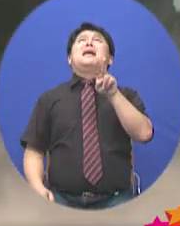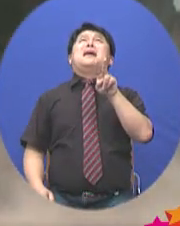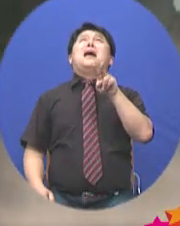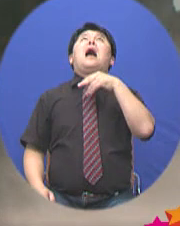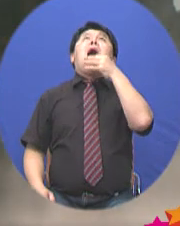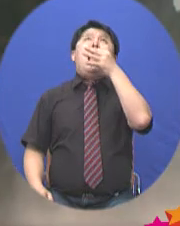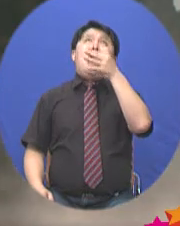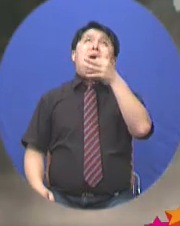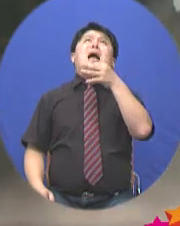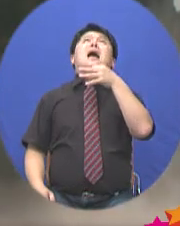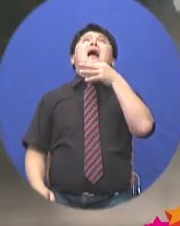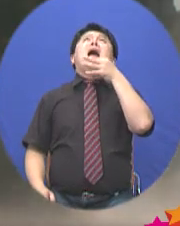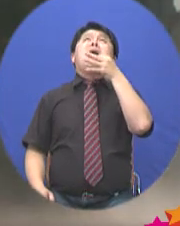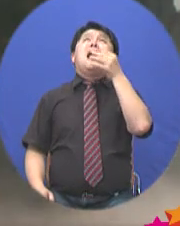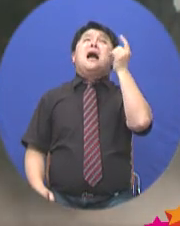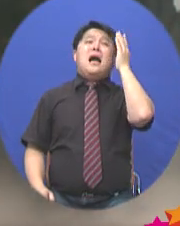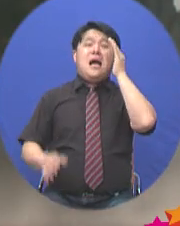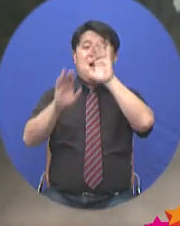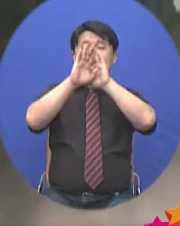머나먼